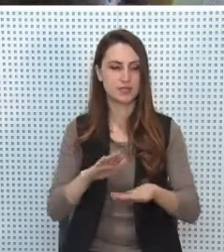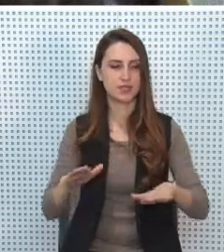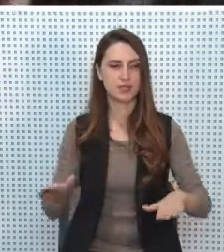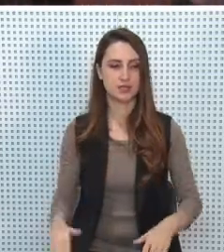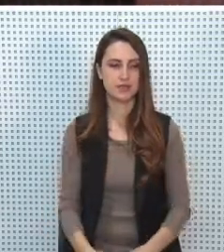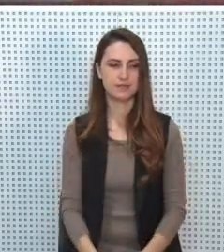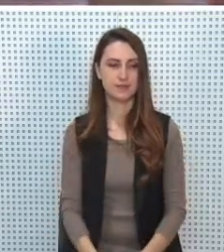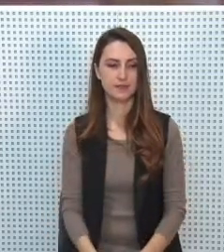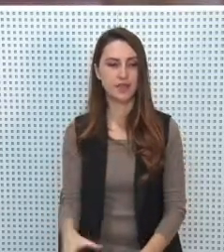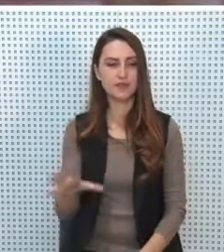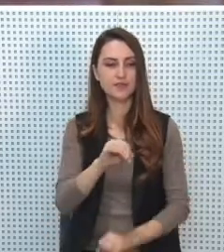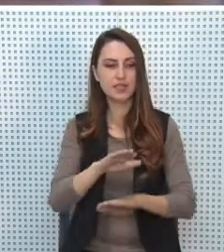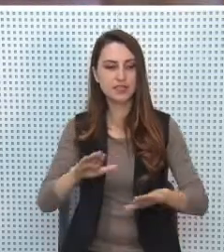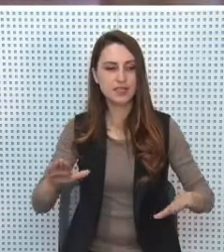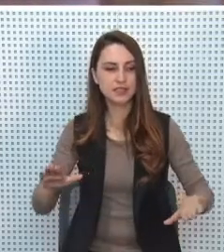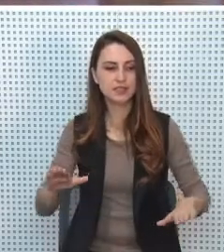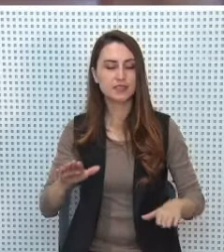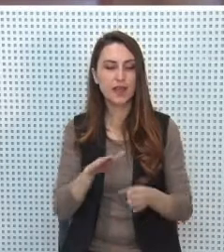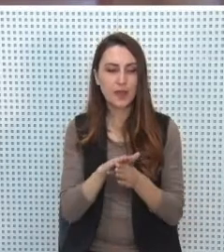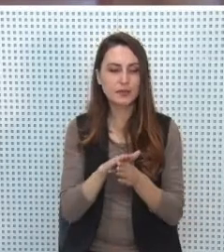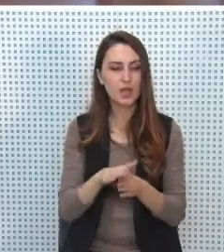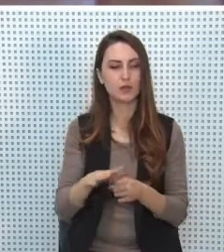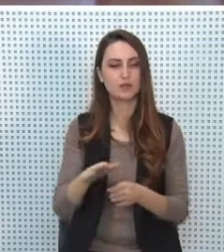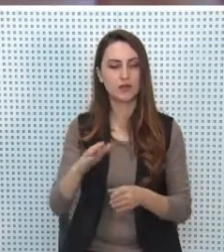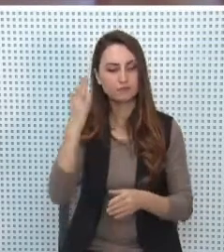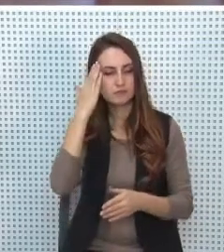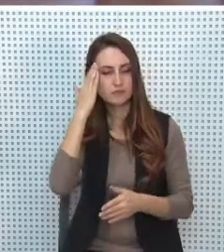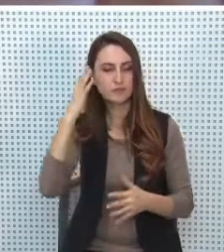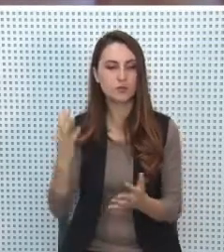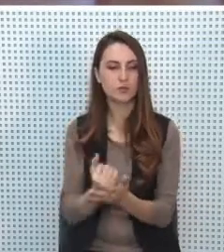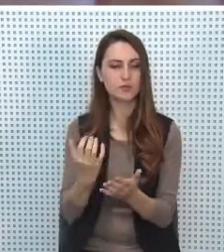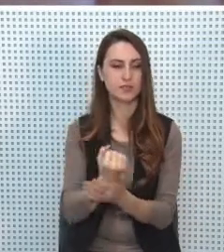неуспешных. Все дети абсолютно успешны. В